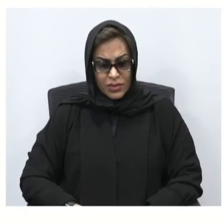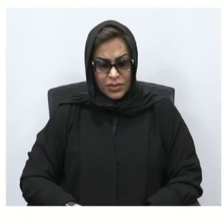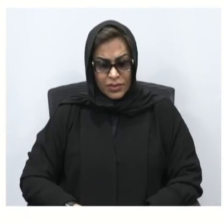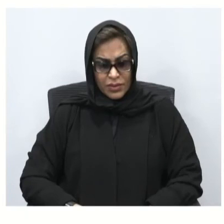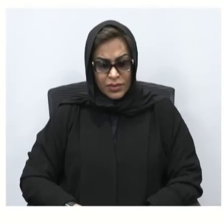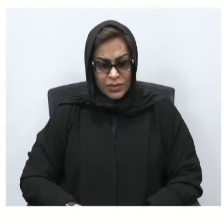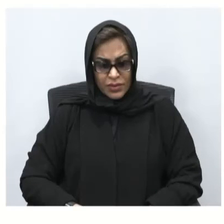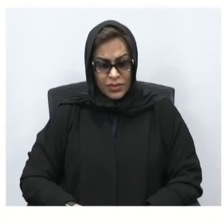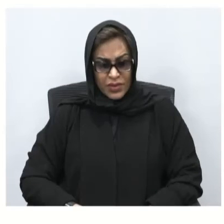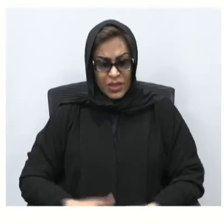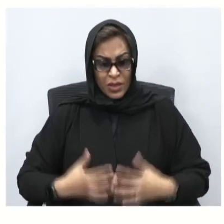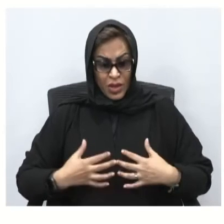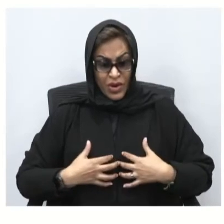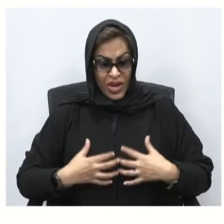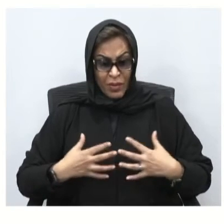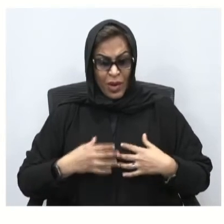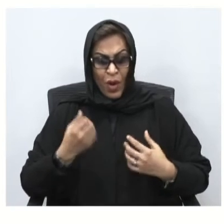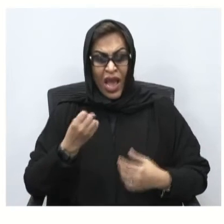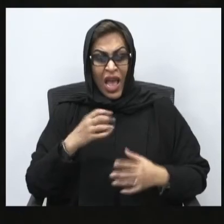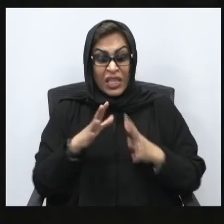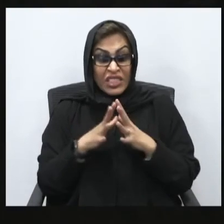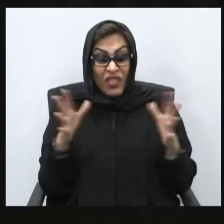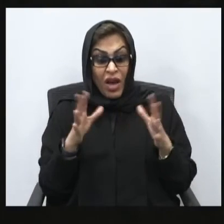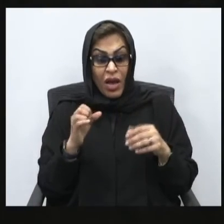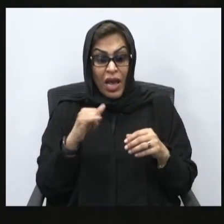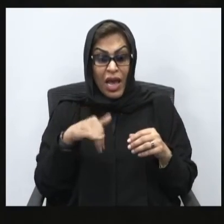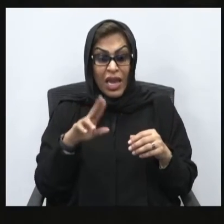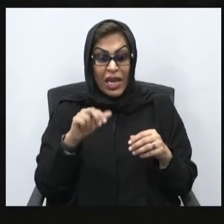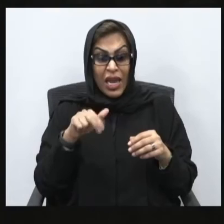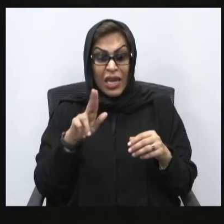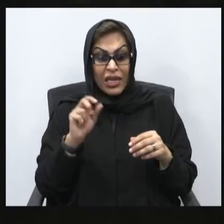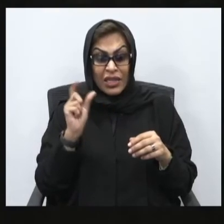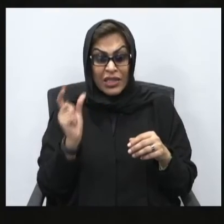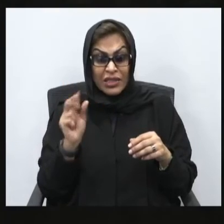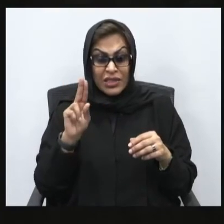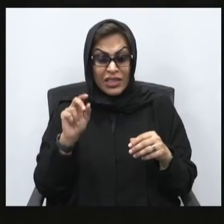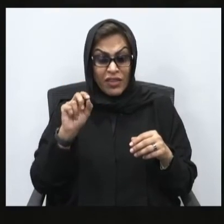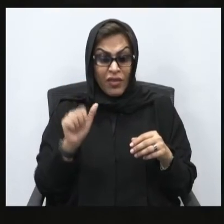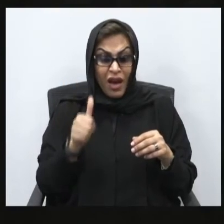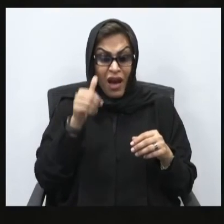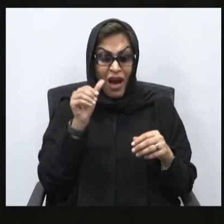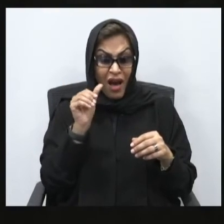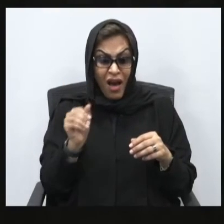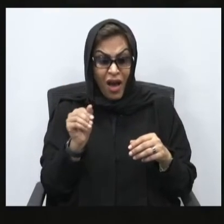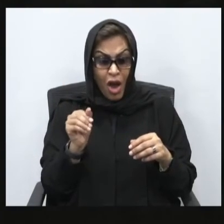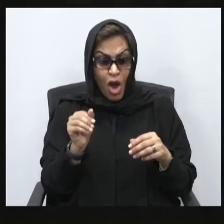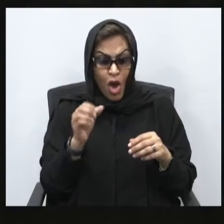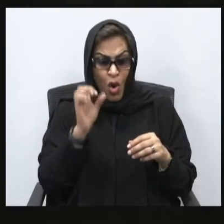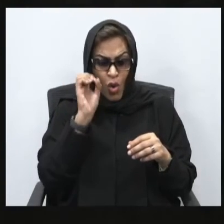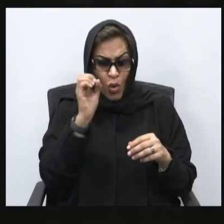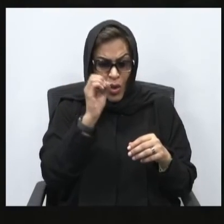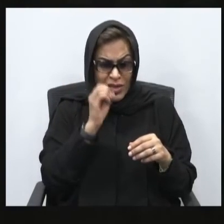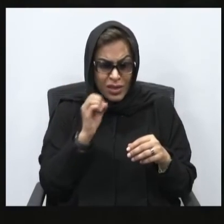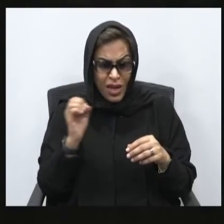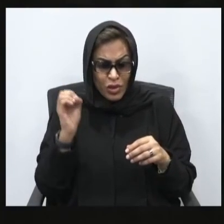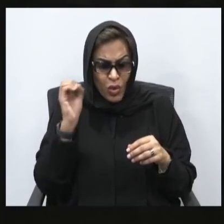القصيبات انتفاخ الرئوي من اسمه انتفاخ الرئوي ماذا سيحدث بالرئه الحويصلات تصبح كبيره